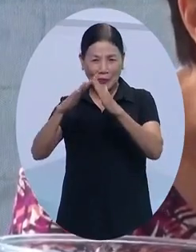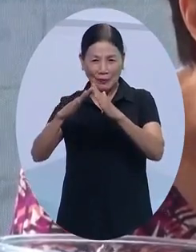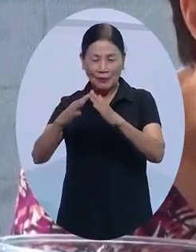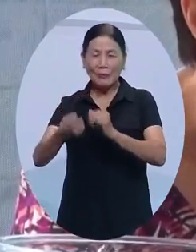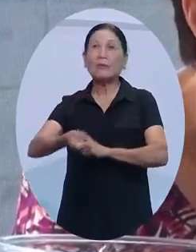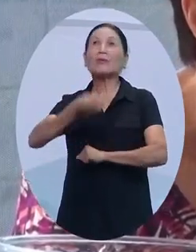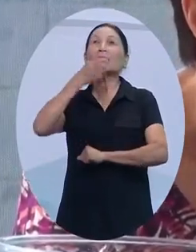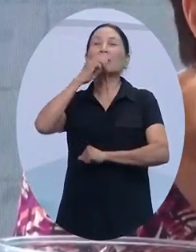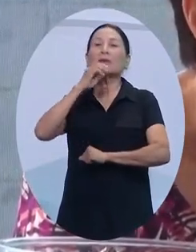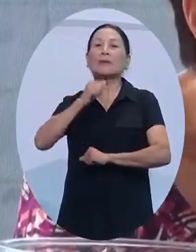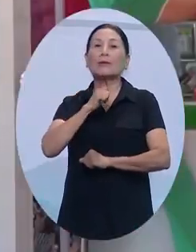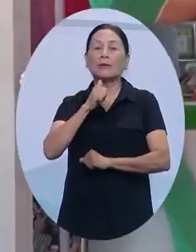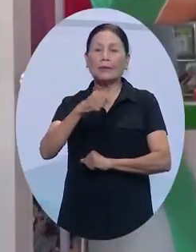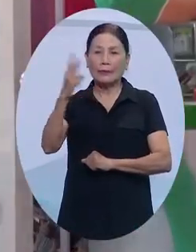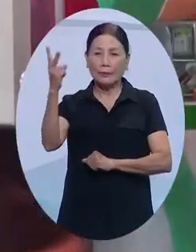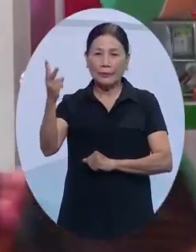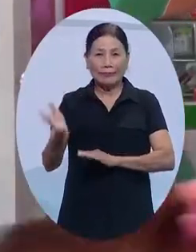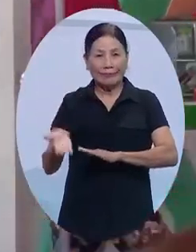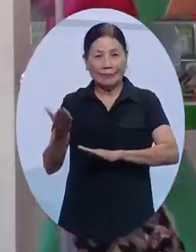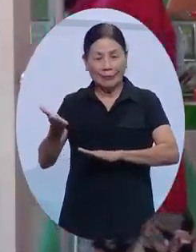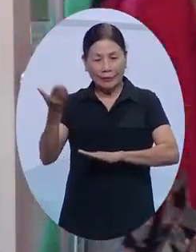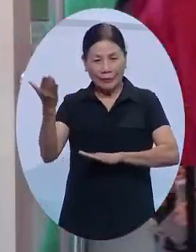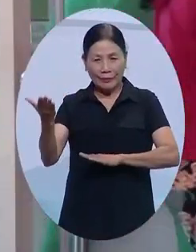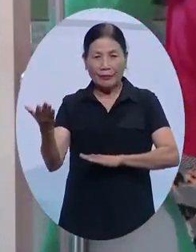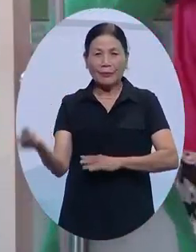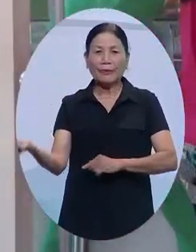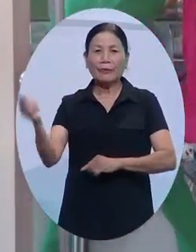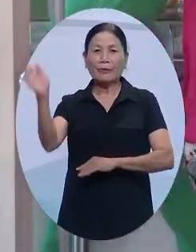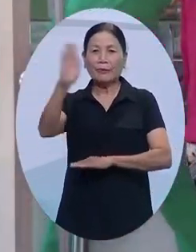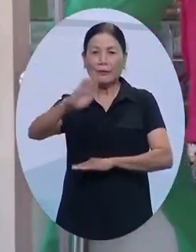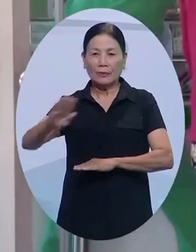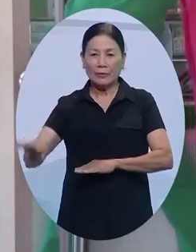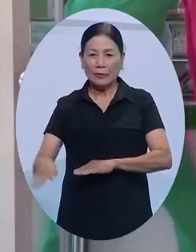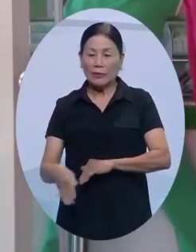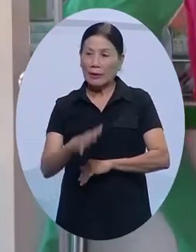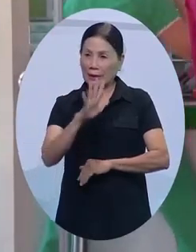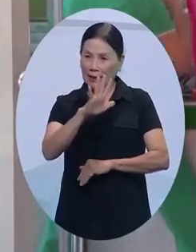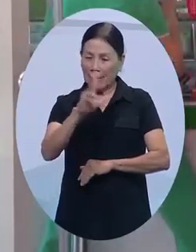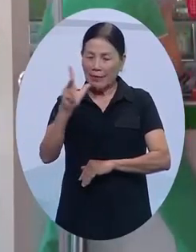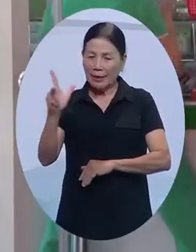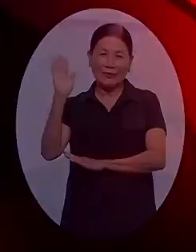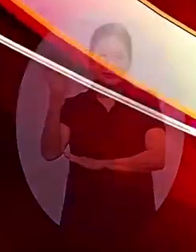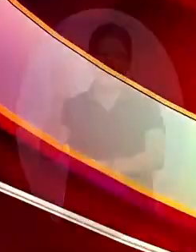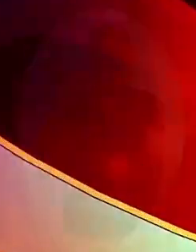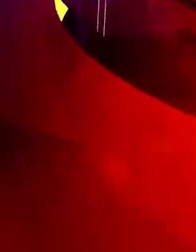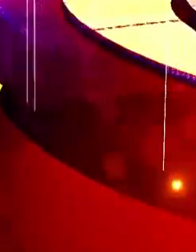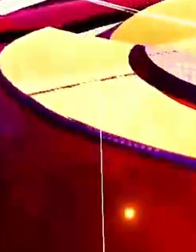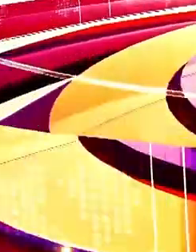Nam, nâng tổng số nhà thuốc IDC Pharmacy trên toàn quốc lên 58 cửa hàng.